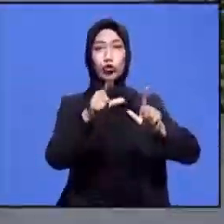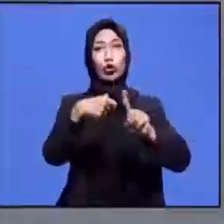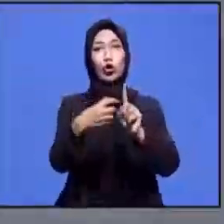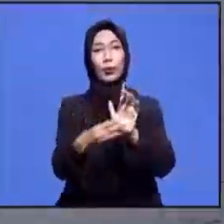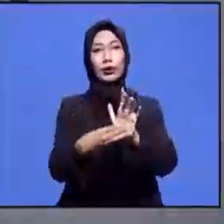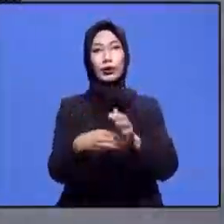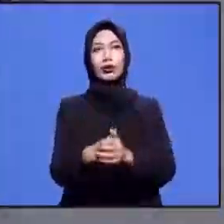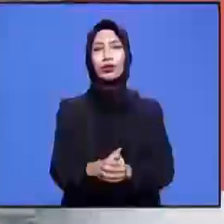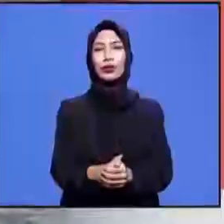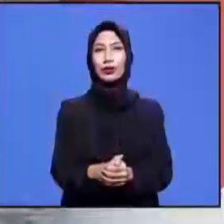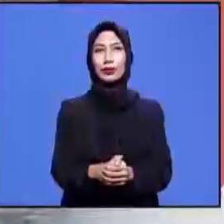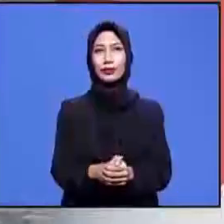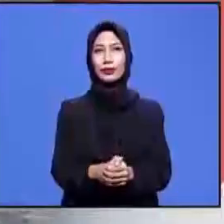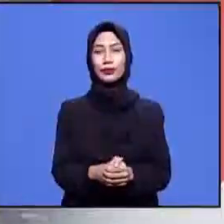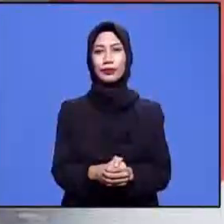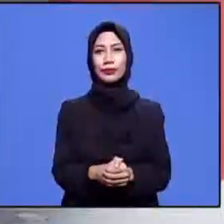km.